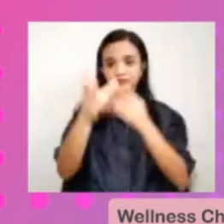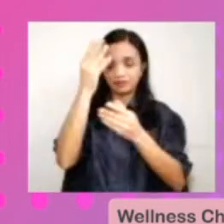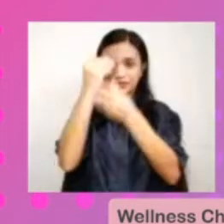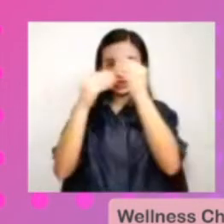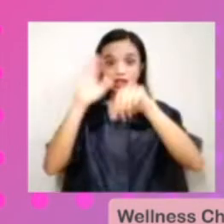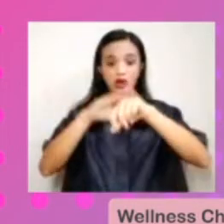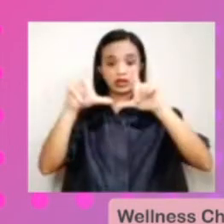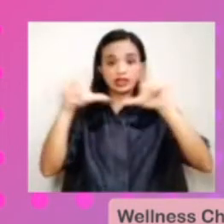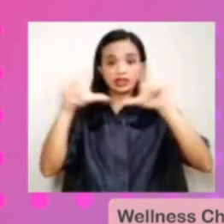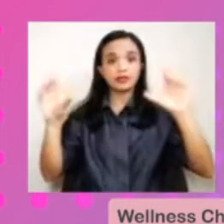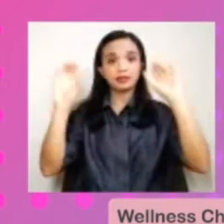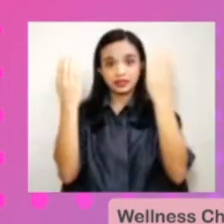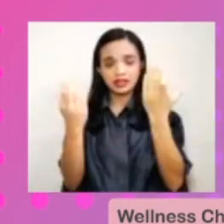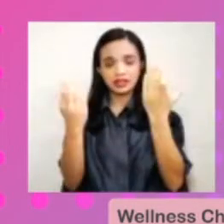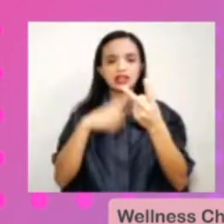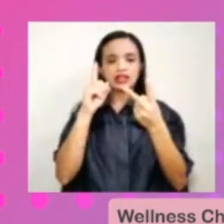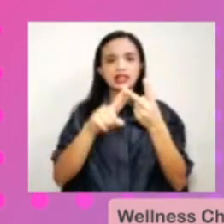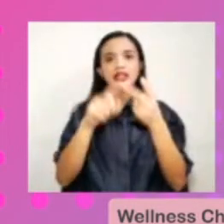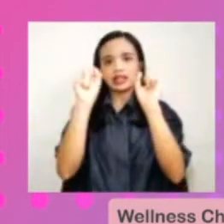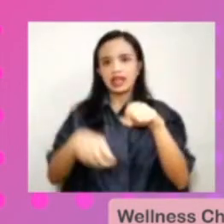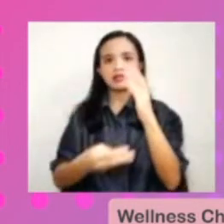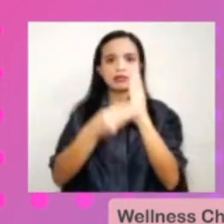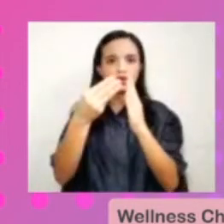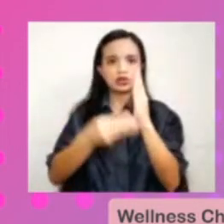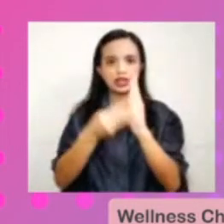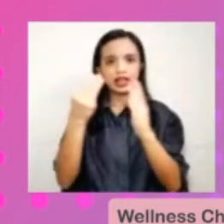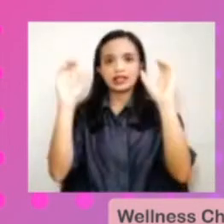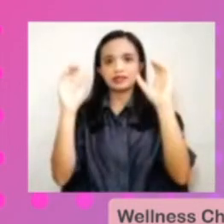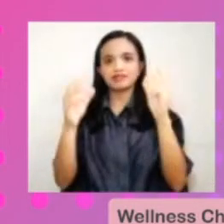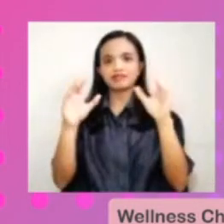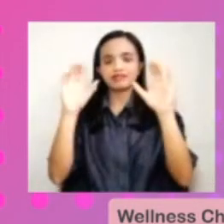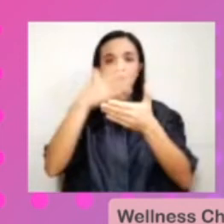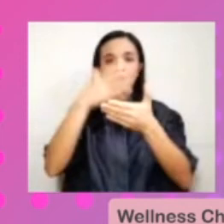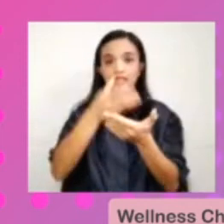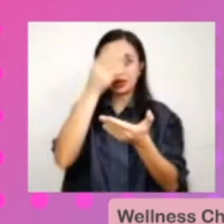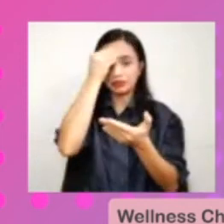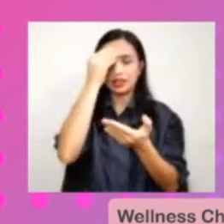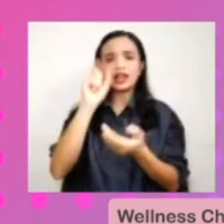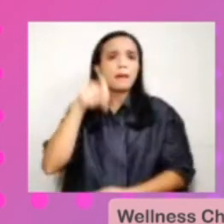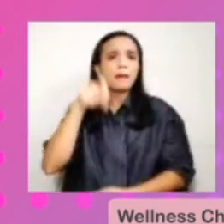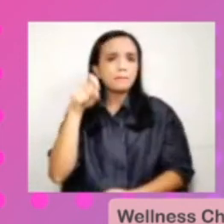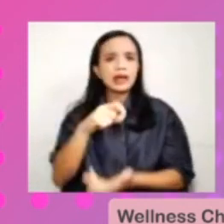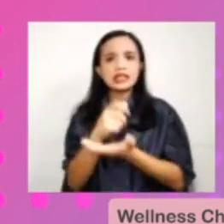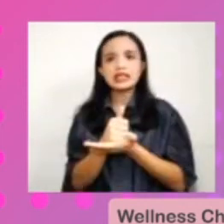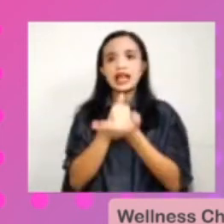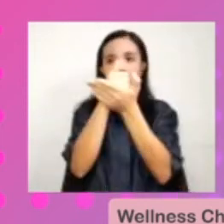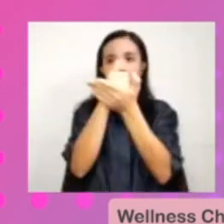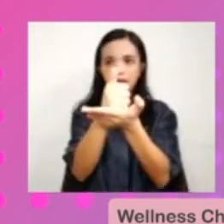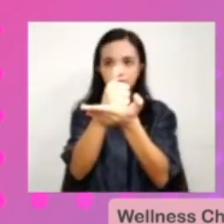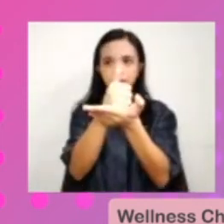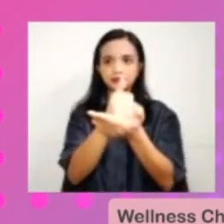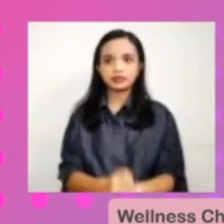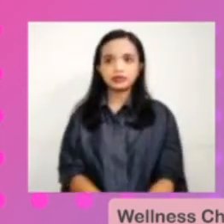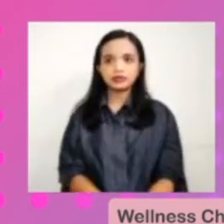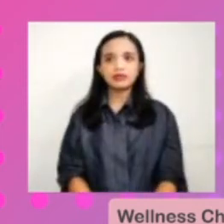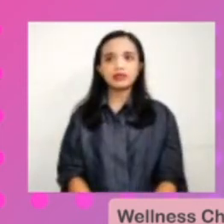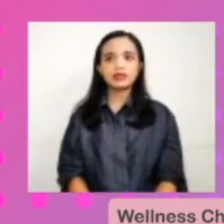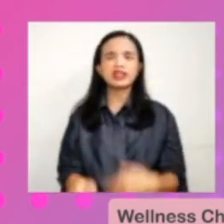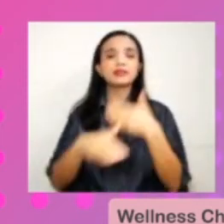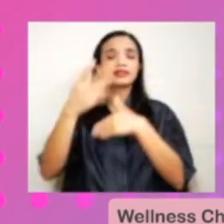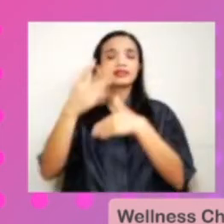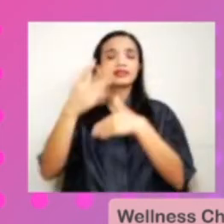learners. Una po, be ready to assist our learners. Especially po no na syempre magkakaroon tayo ng